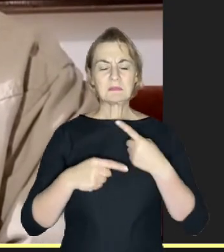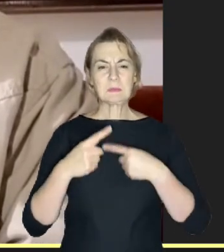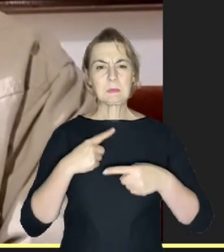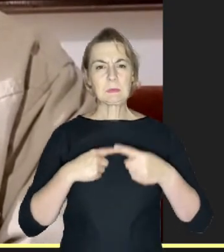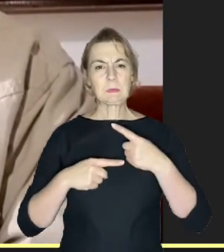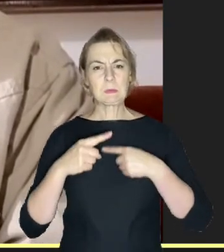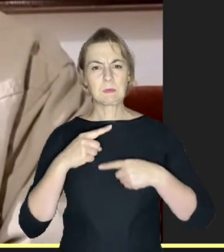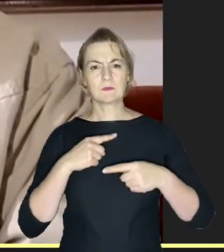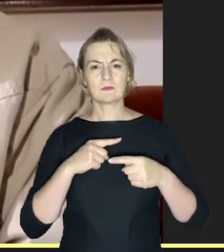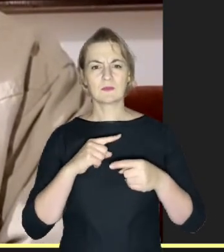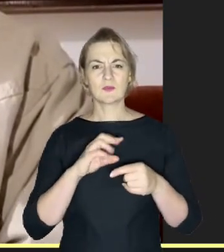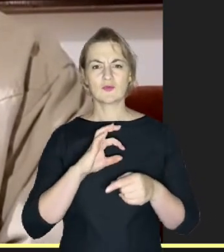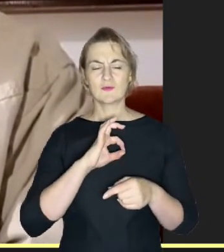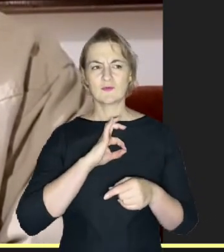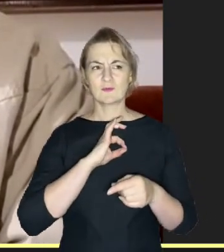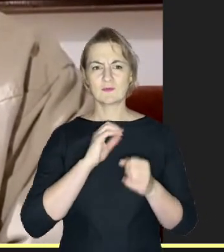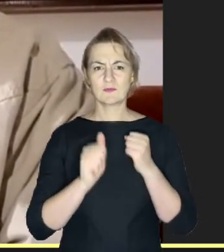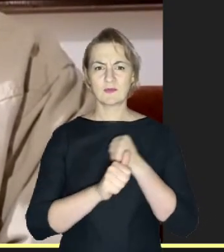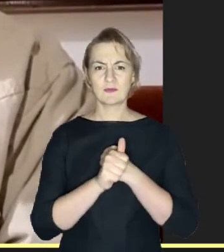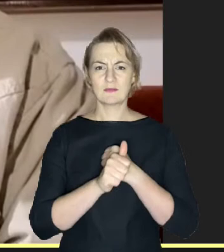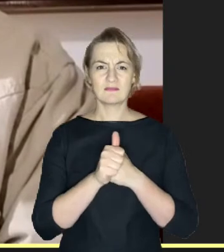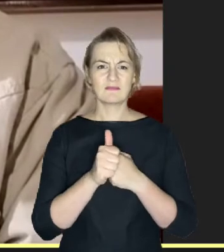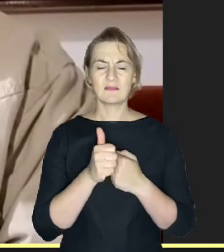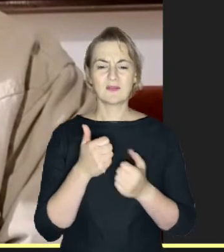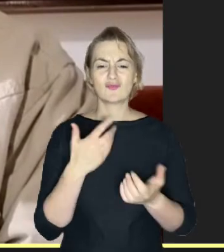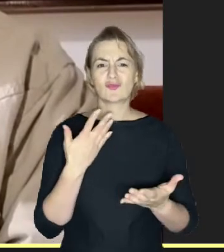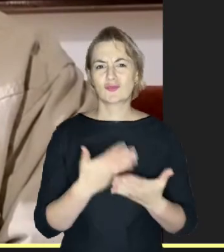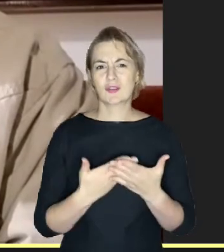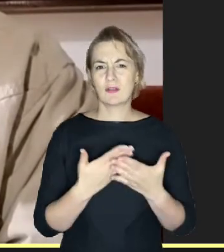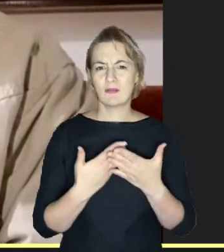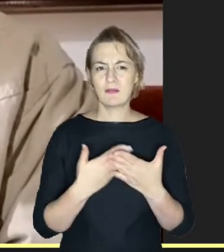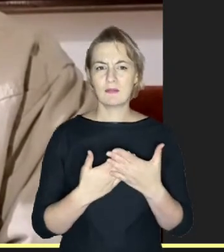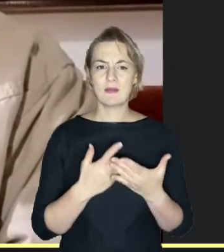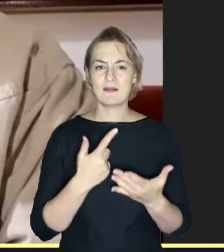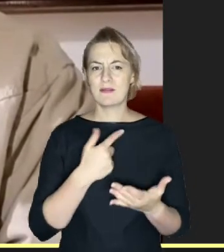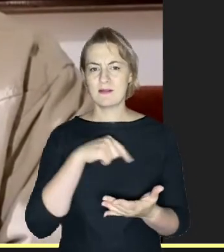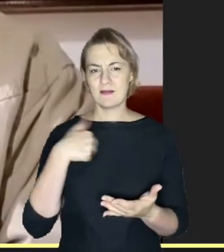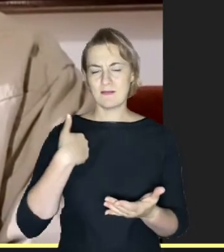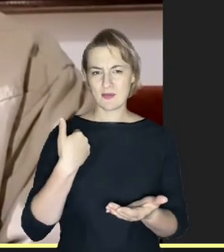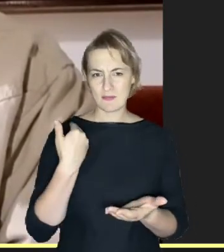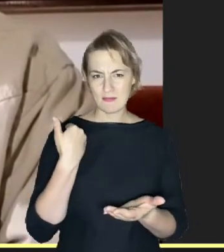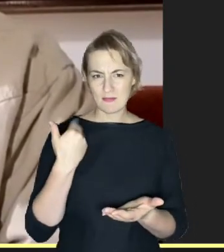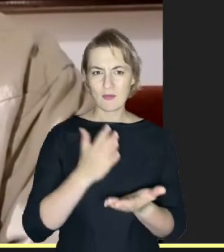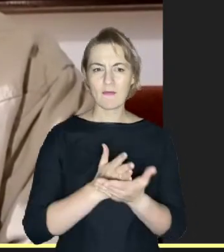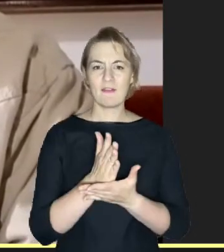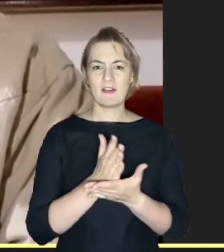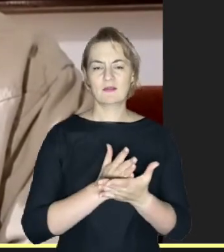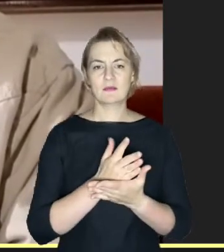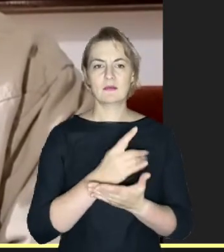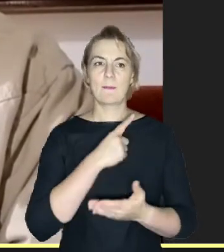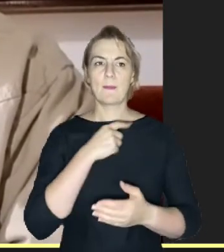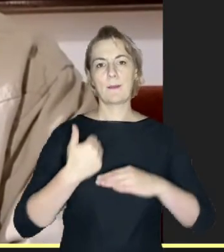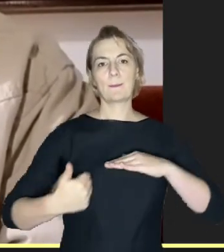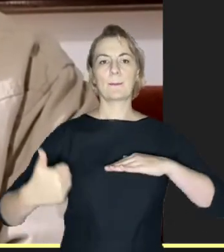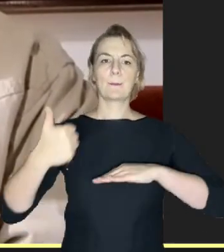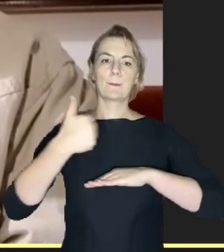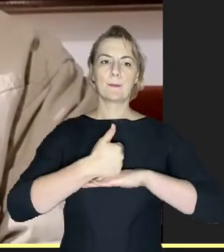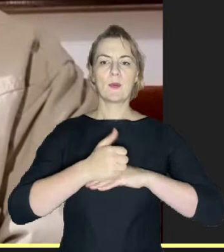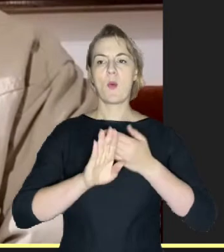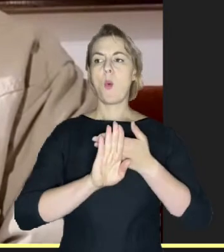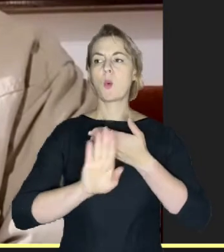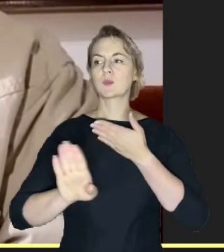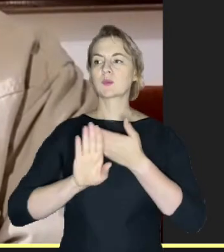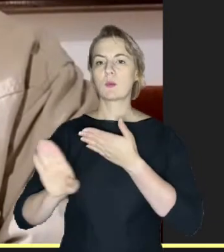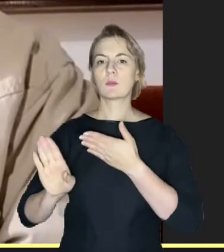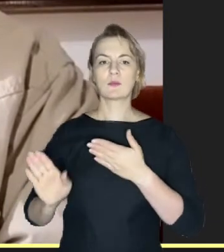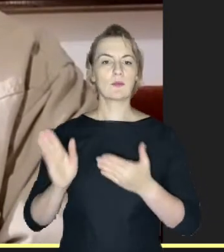że ulegliśmy tej uzurpacji albo uwierzyliśmy w tą iluzję, że jesteśmy kimś oddzielnym